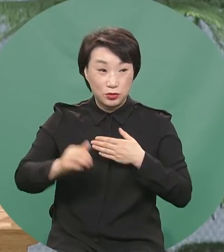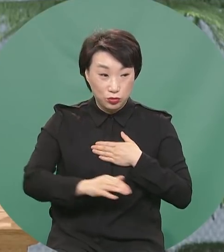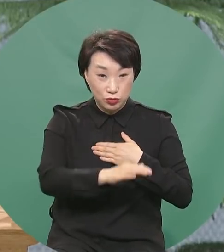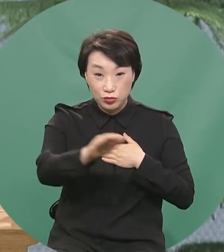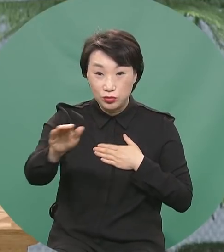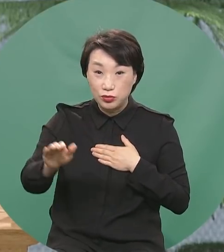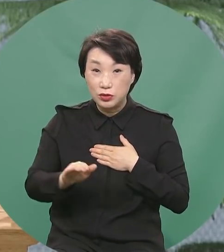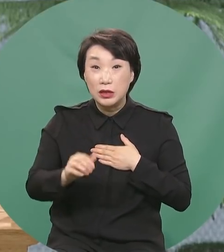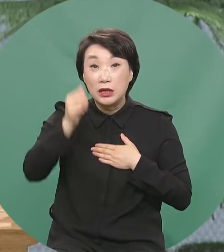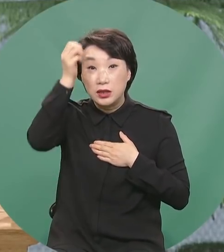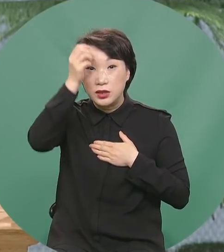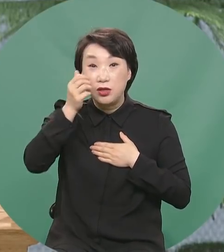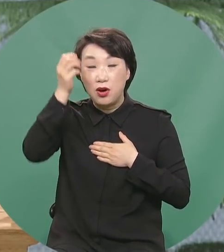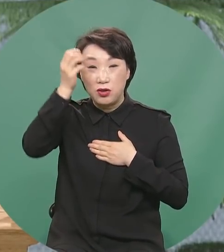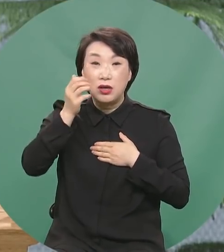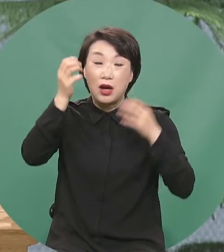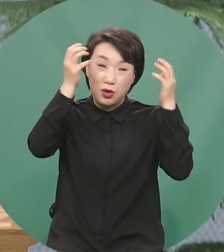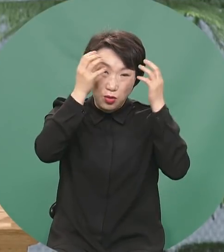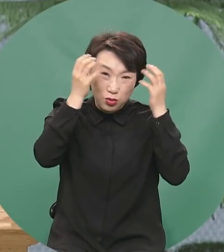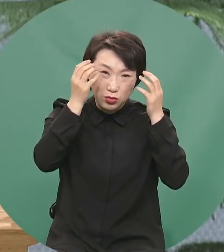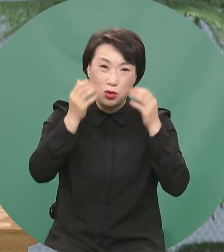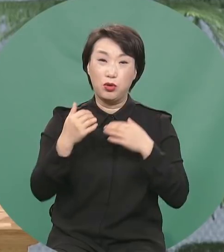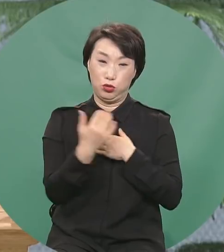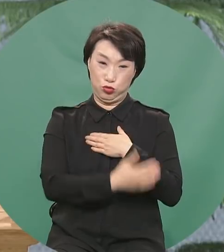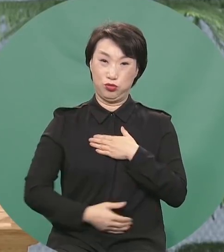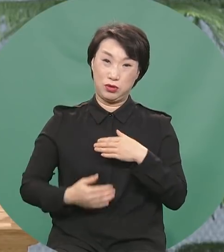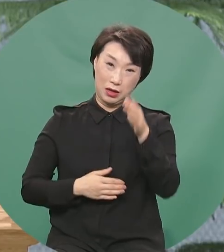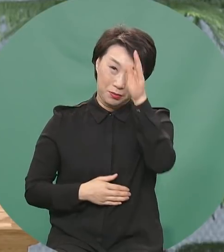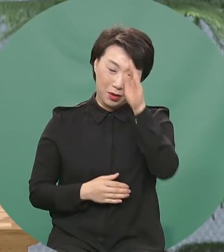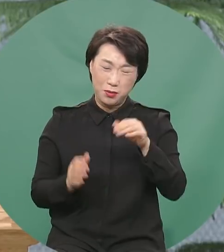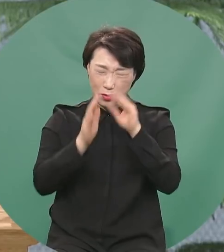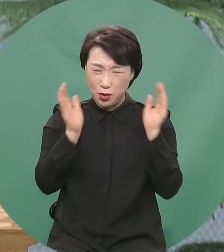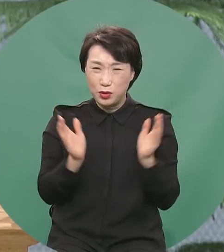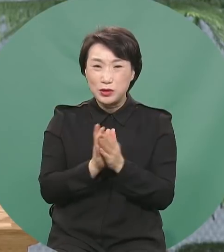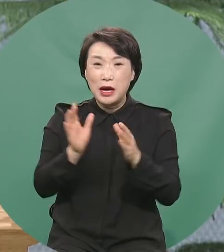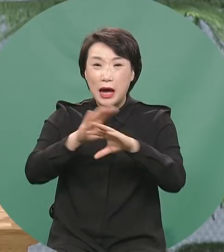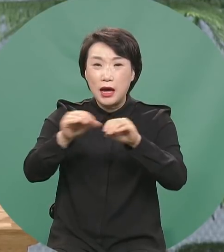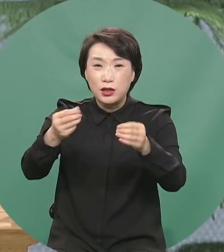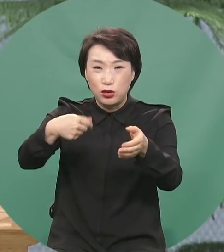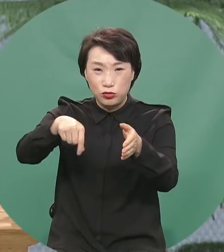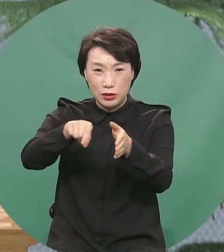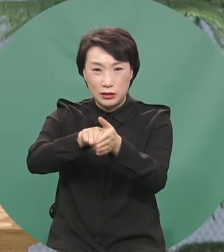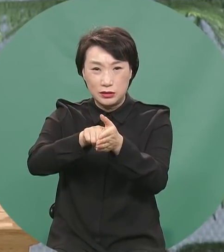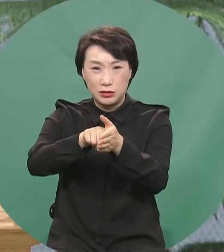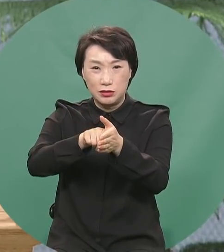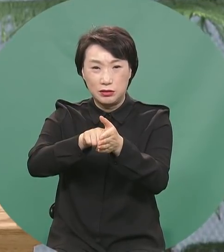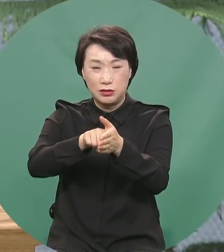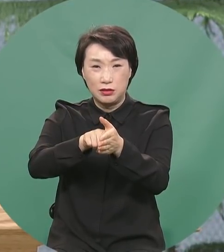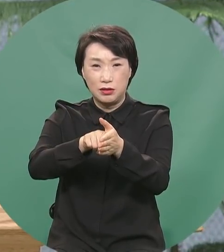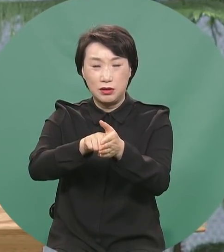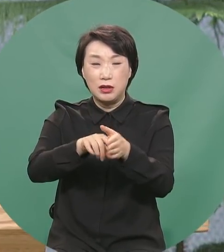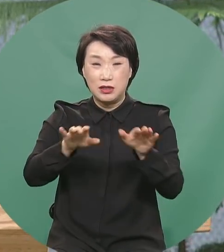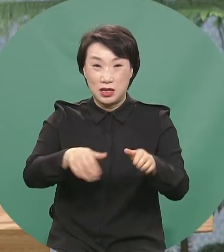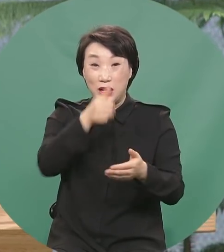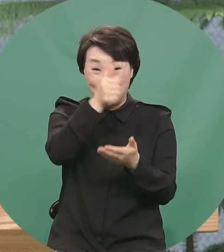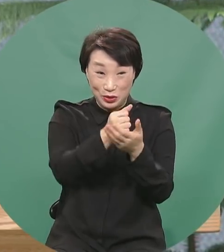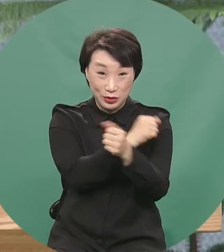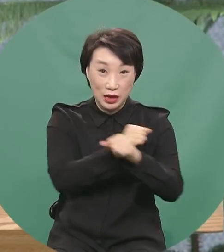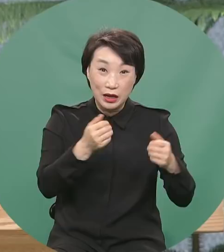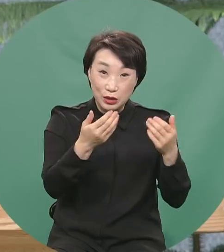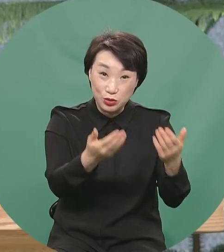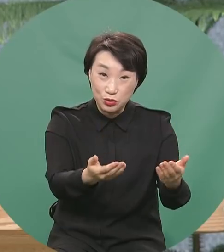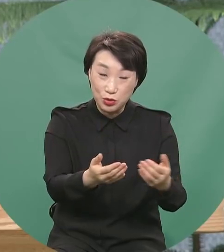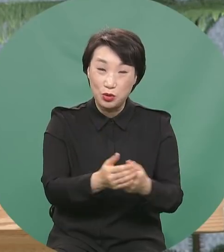우리의 영적인 고통과 육의 질병을 해결하기 위해서 죄도